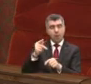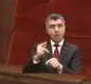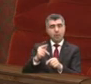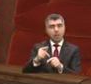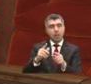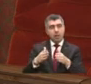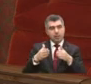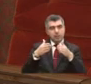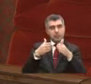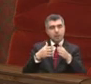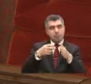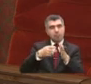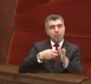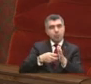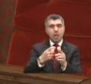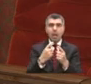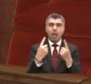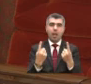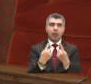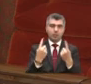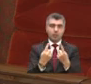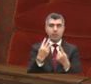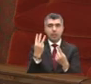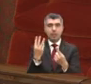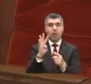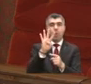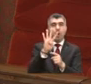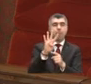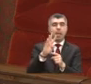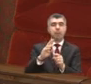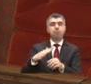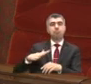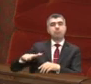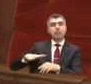من ربط 43 مدينة عوض 23 حاليا بالقطار.